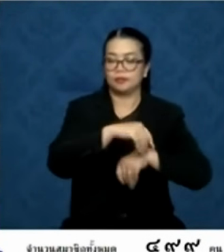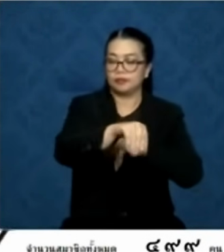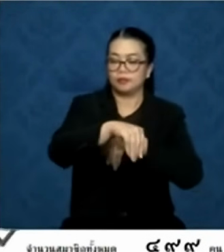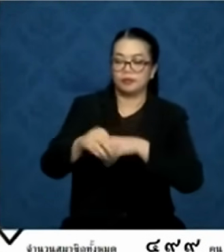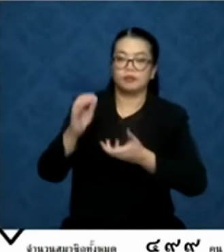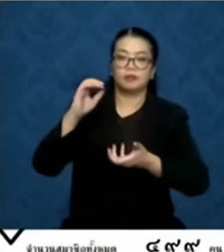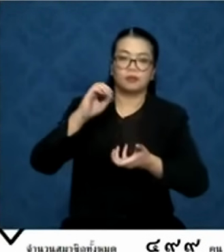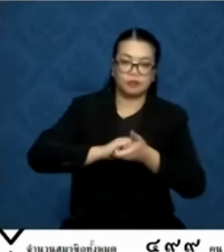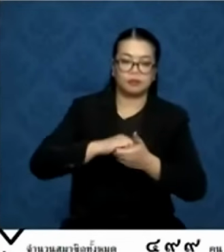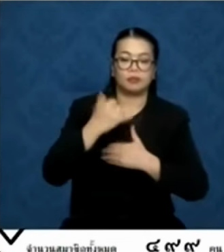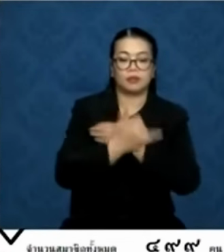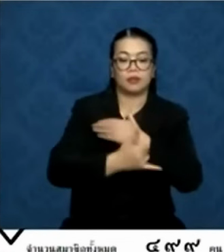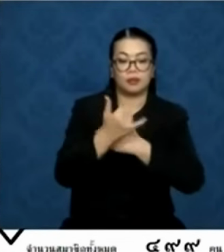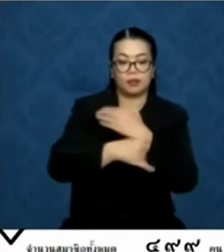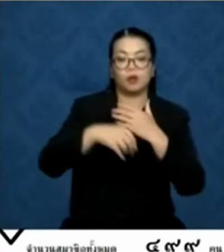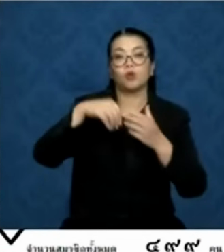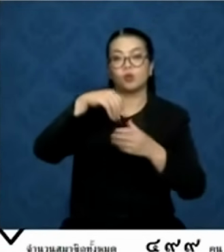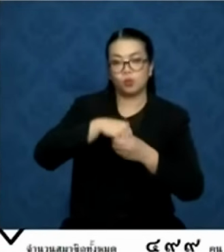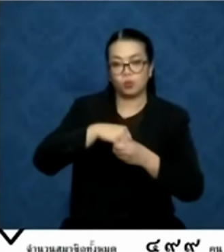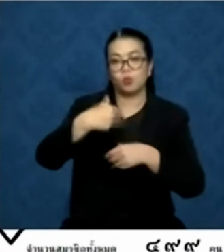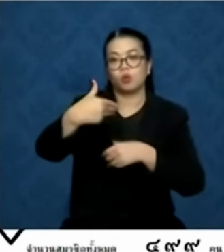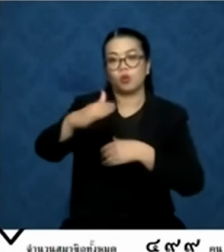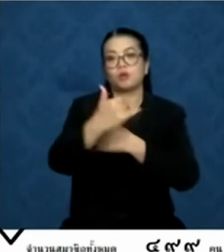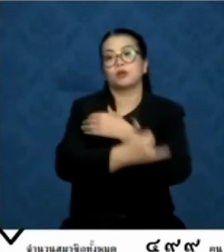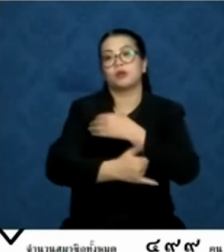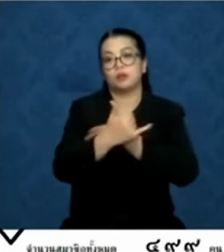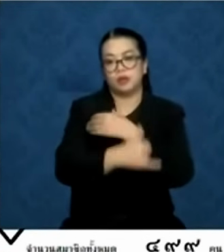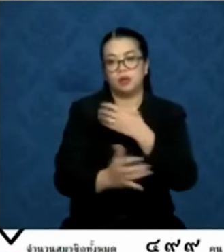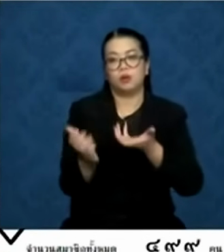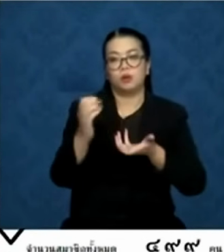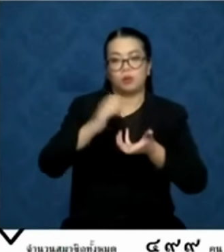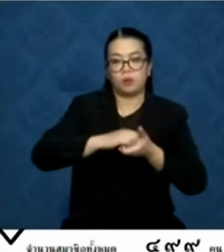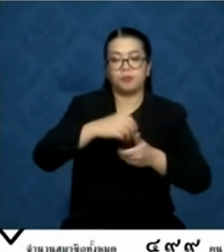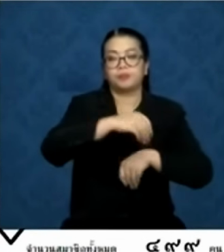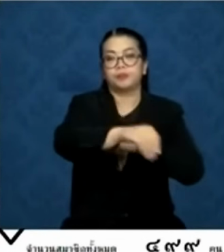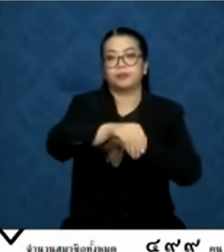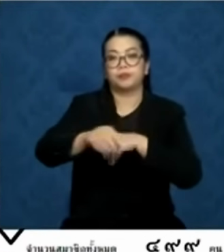ทั้งภายในประเทศและภายนอกประเทศ